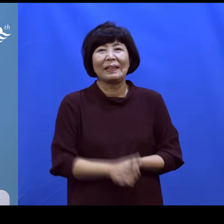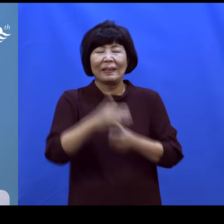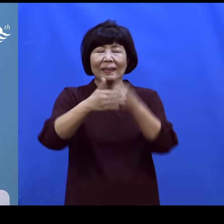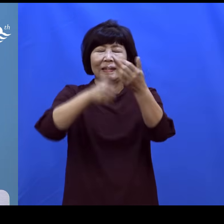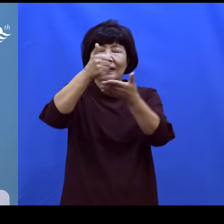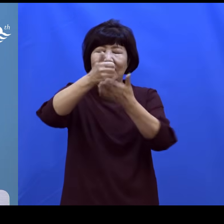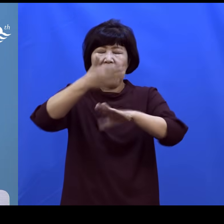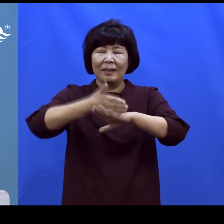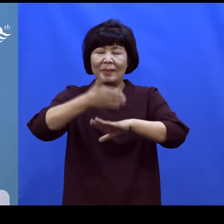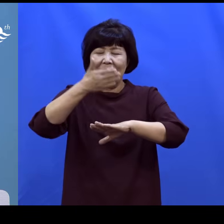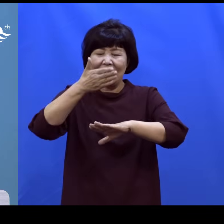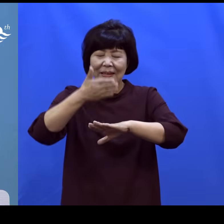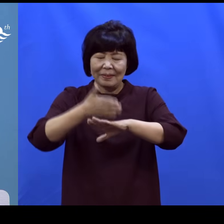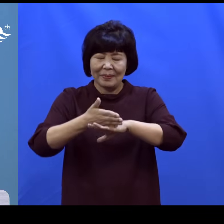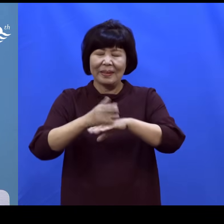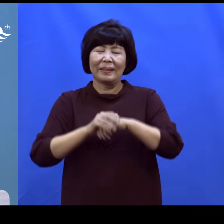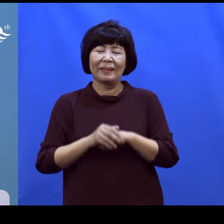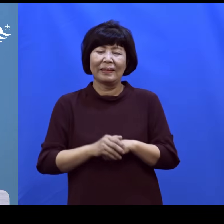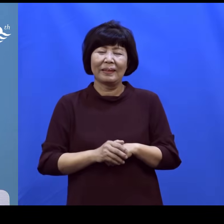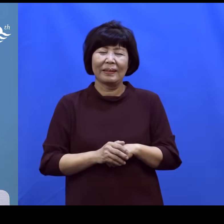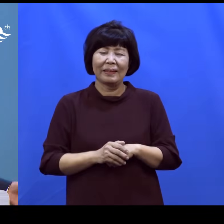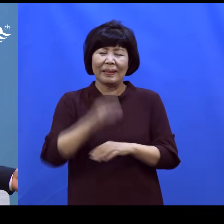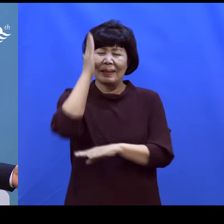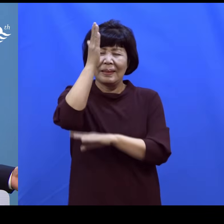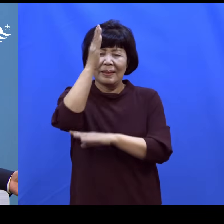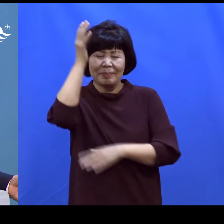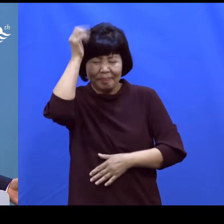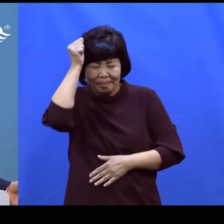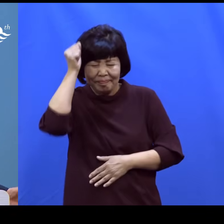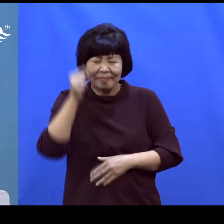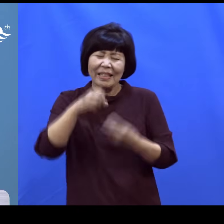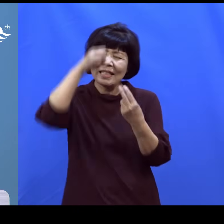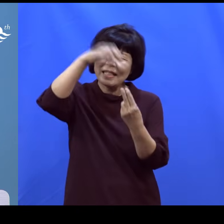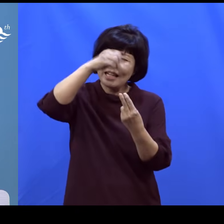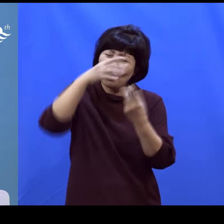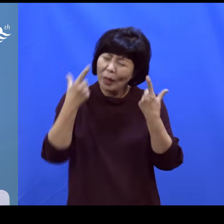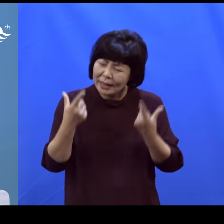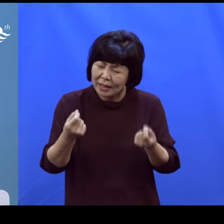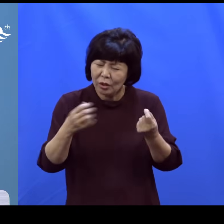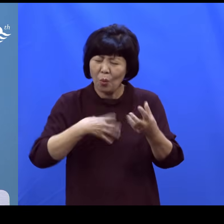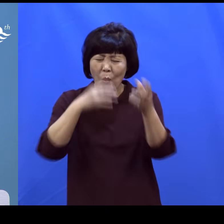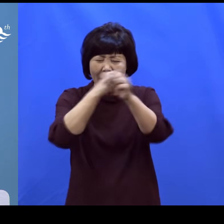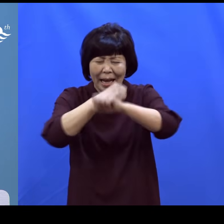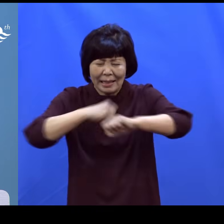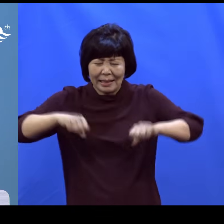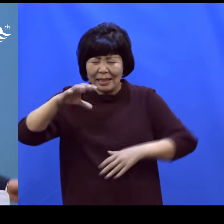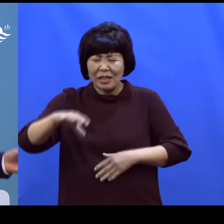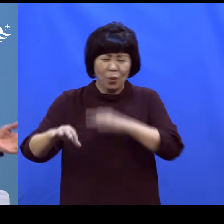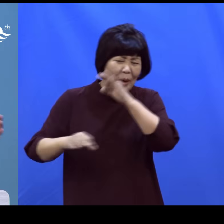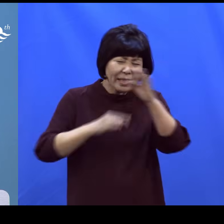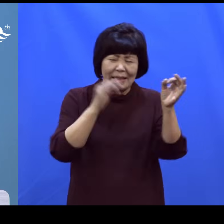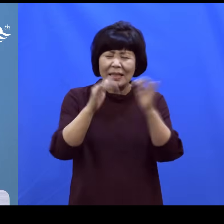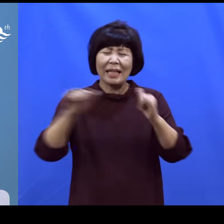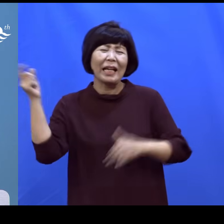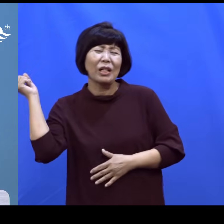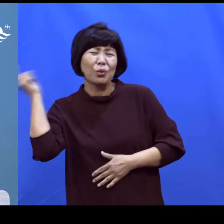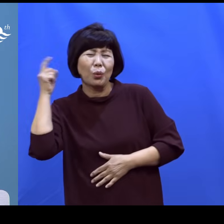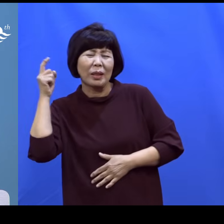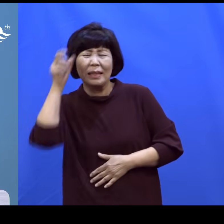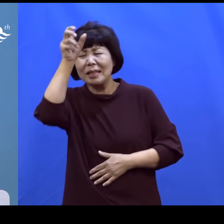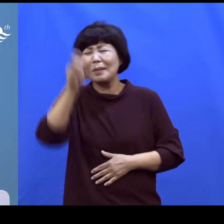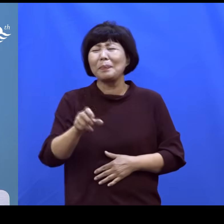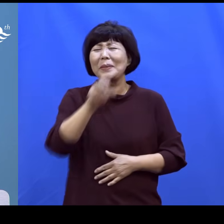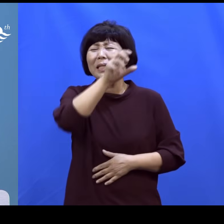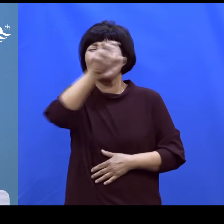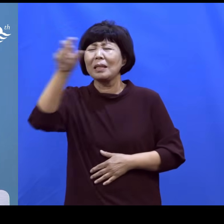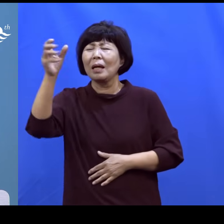하나님 감사합니다. 오늘 우리에게 주신 말씀을 기억하고 세례요한처럼 광야에 외치는 자의 소리, 예수 그리스도 십자가의 피 묻은